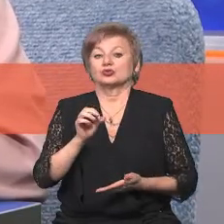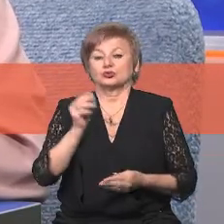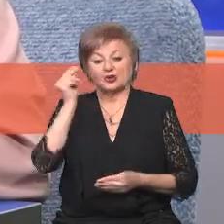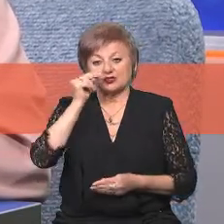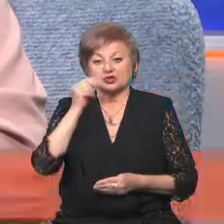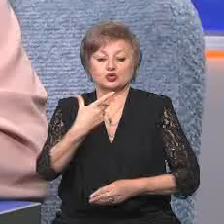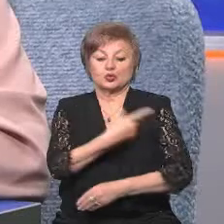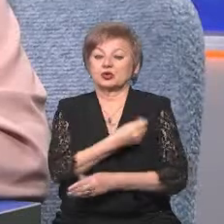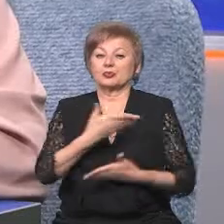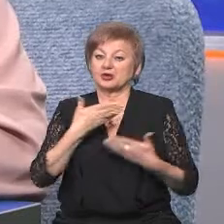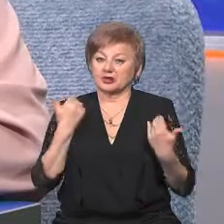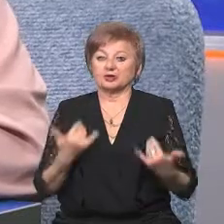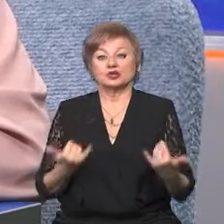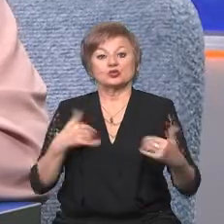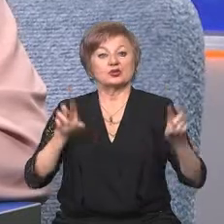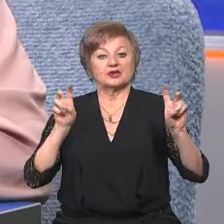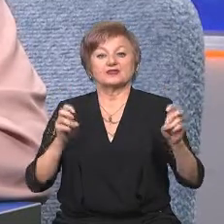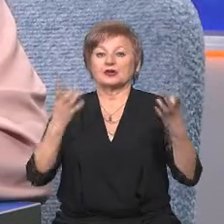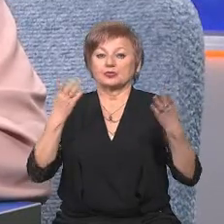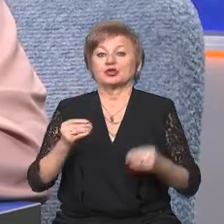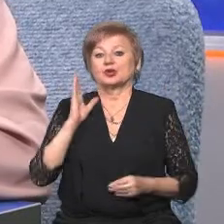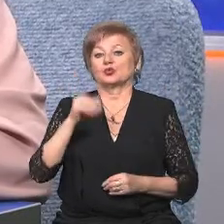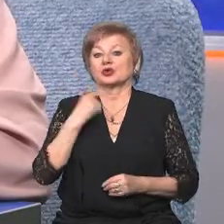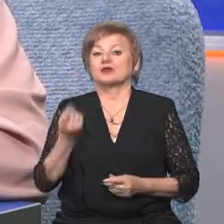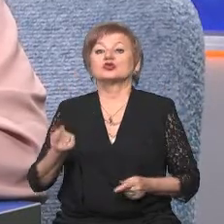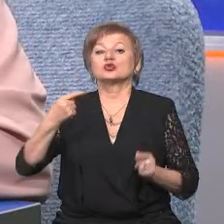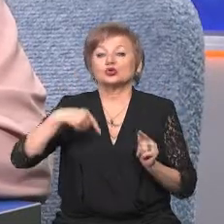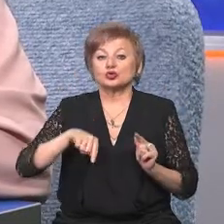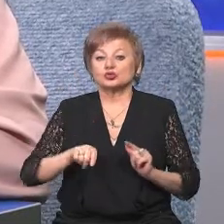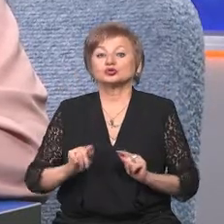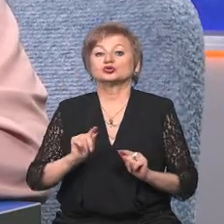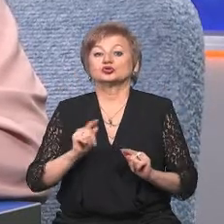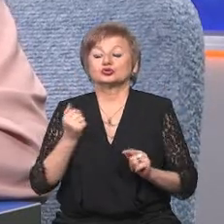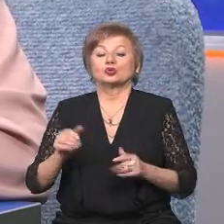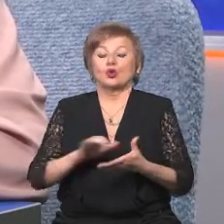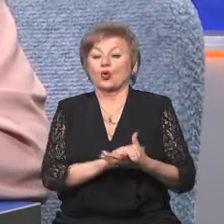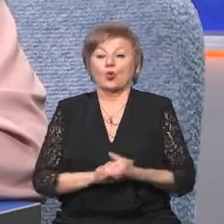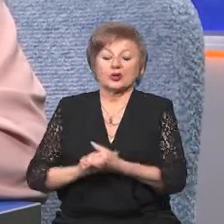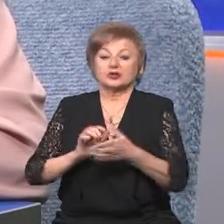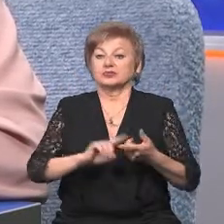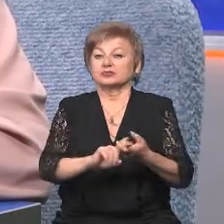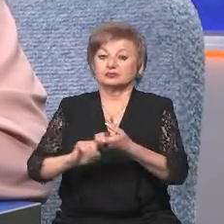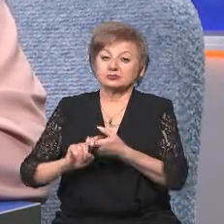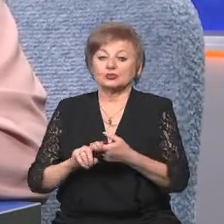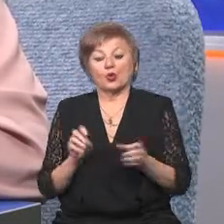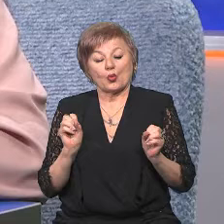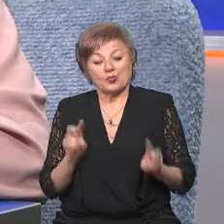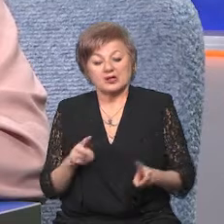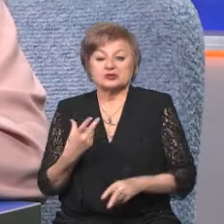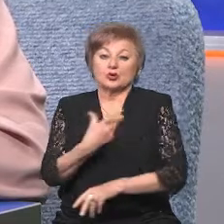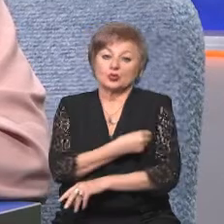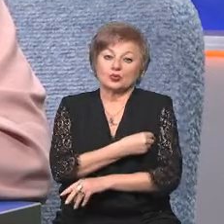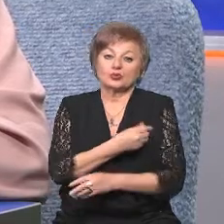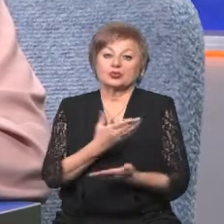щеплень. Тож сьогодні у темі дня говоритимемо про те, що таке колективний імунітет і чи загрожують діти без щеплень тим, у